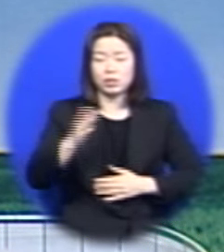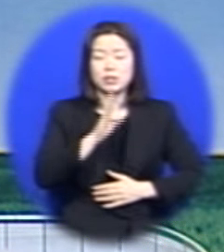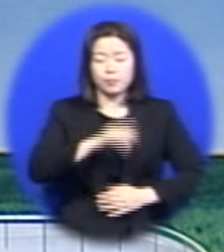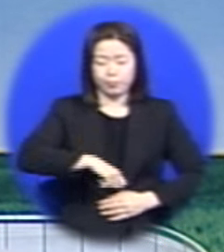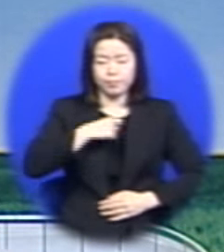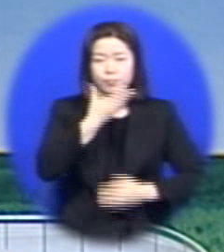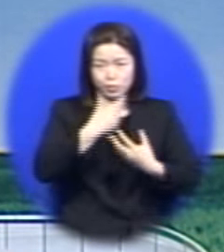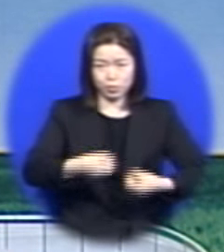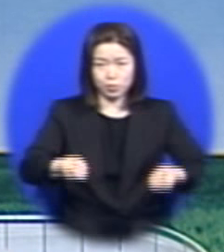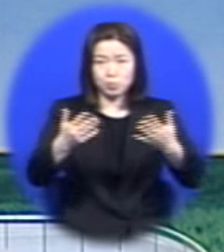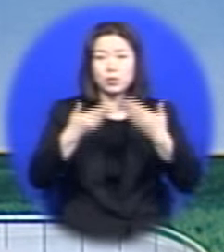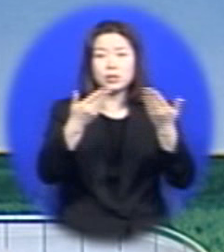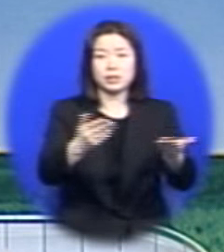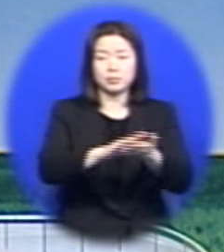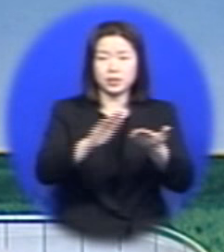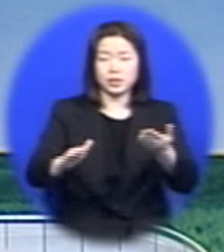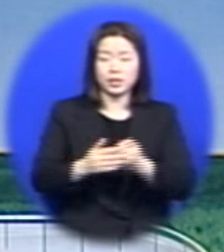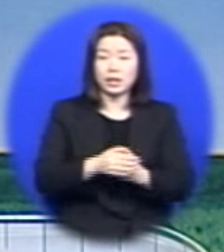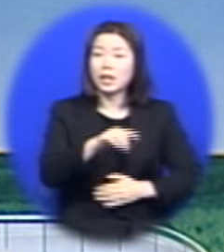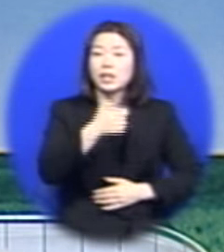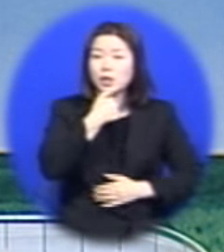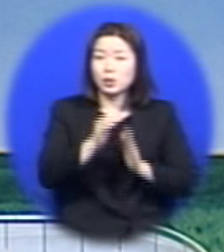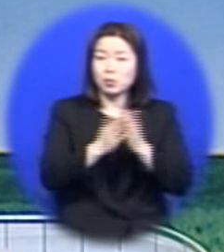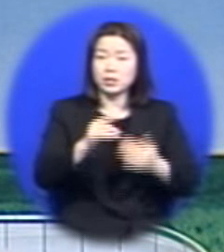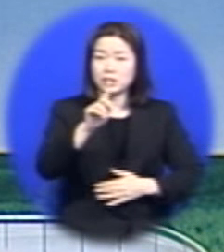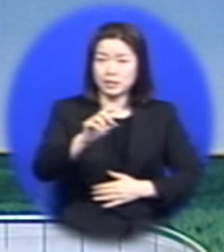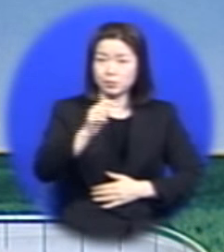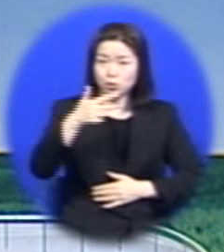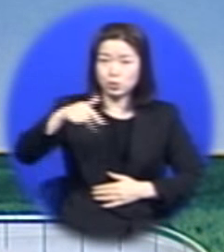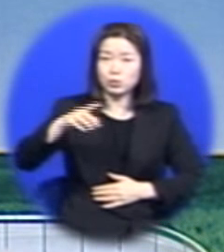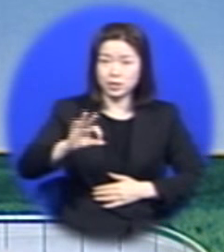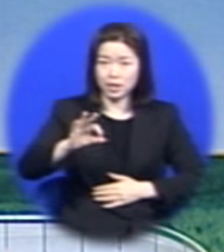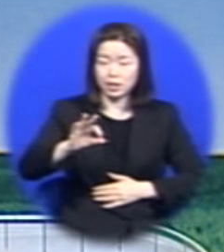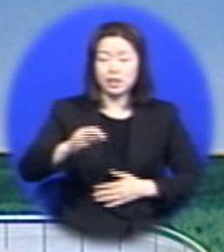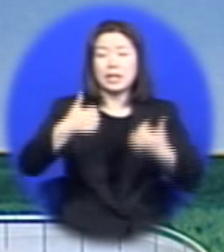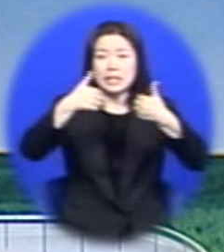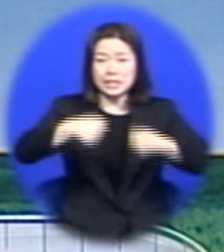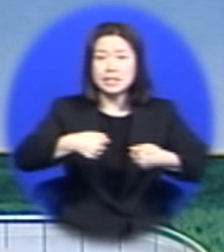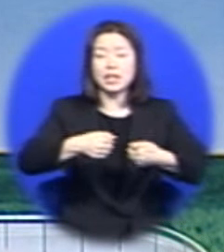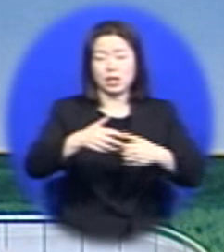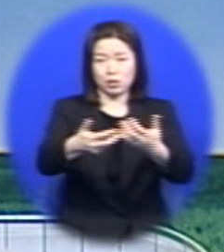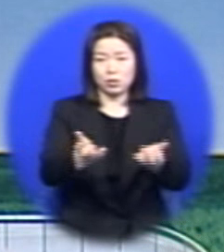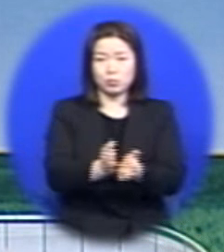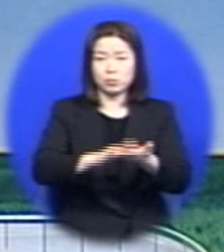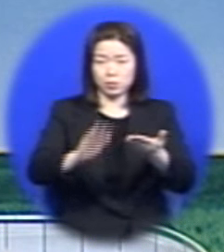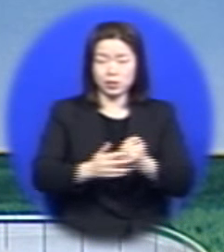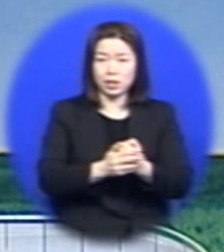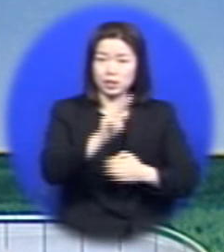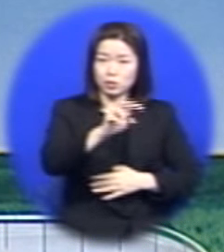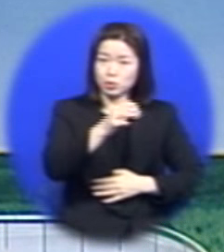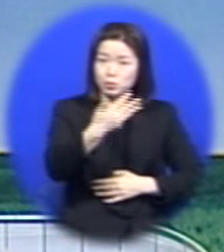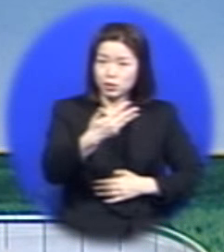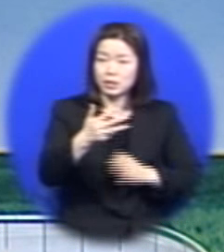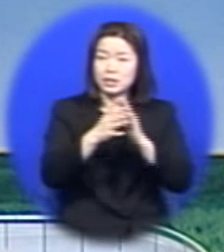진심으로 축복합니다. 이 로마서 16장은 이제 인사 부분입니다. 한 26명의